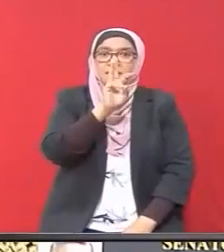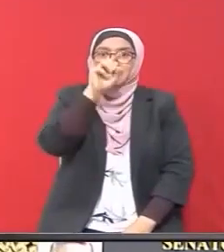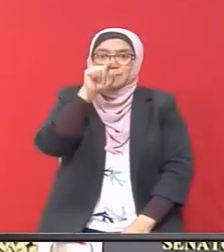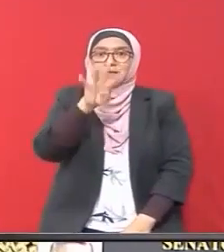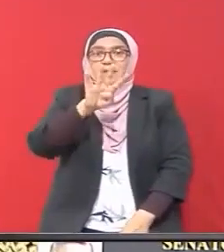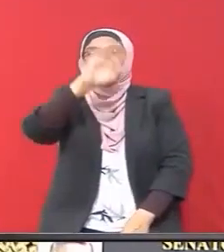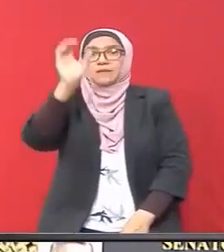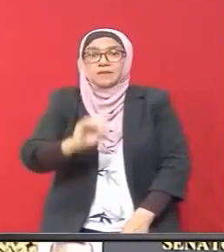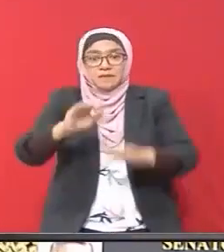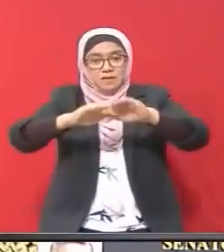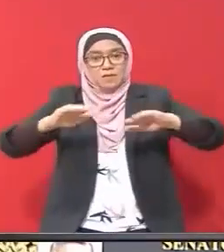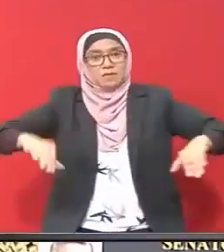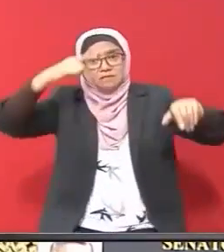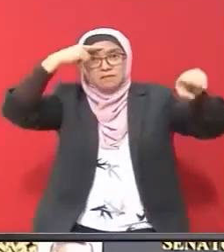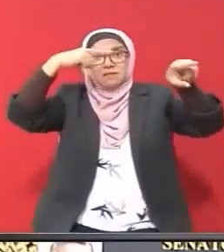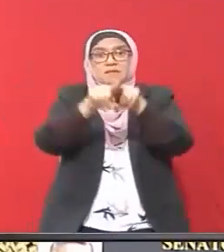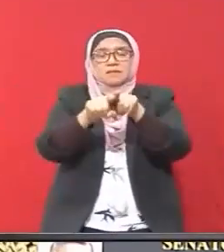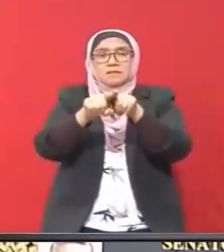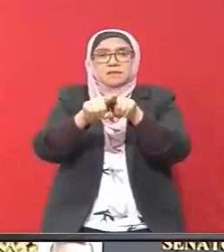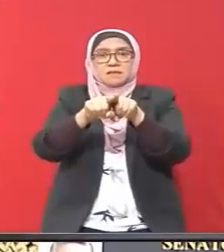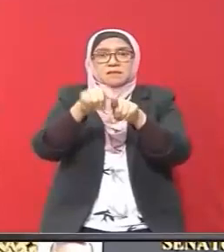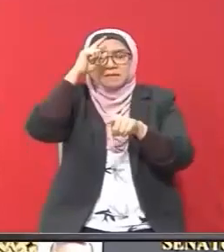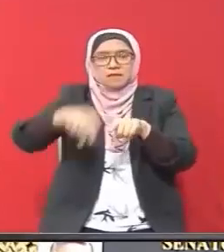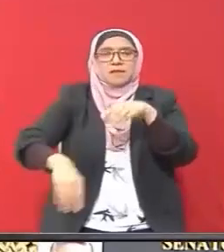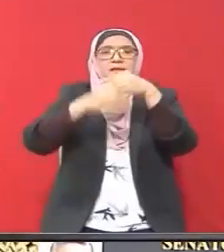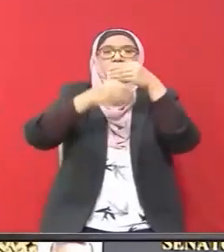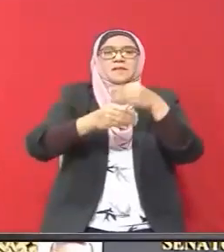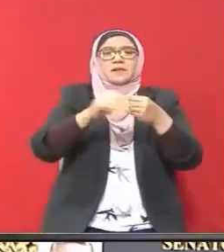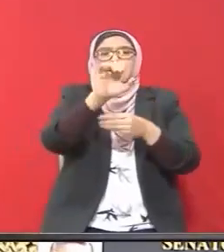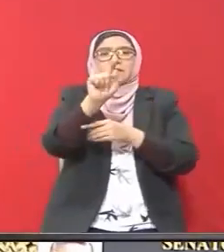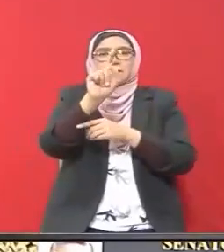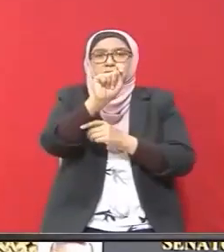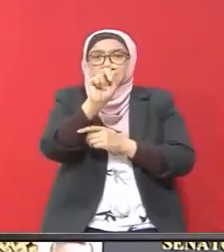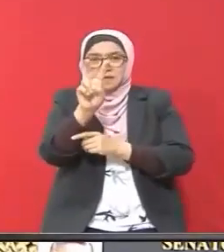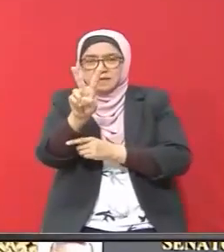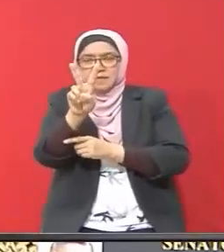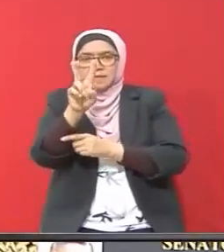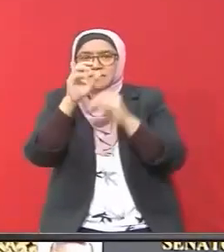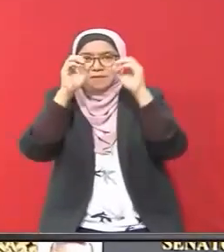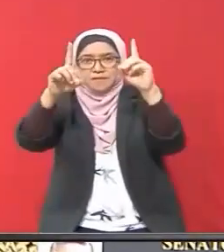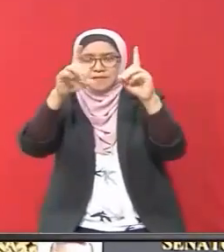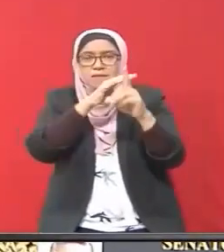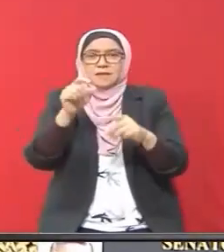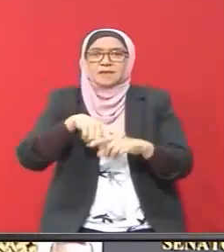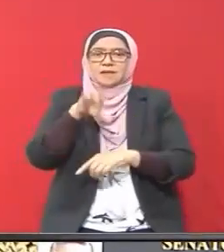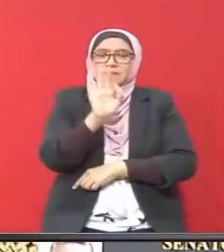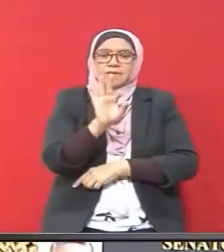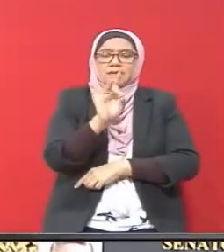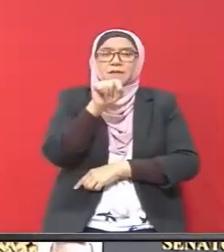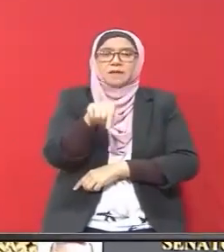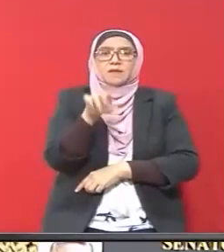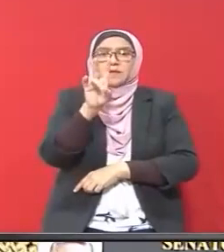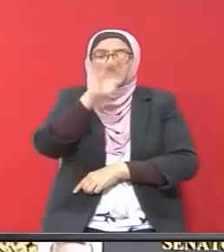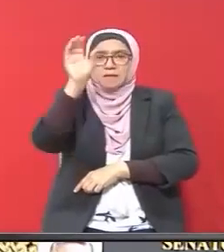murid bersetuju supaya slot Tiwi pendidikan ditambah Selain itu 98700 murid